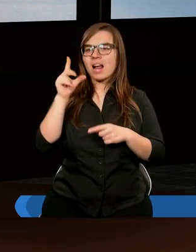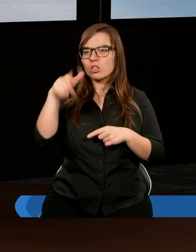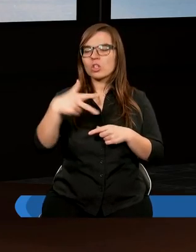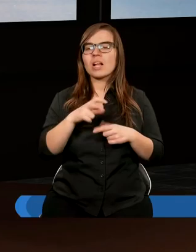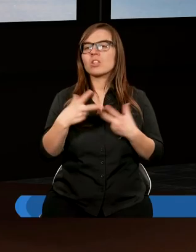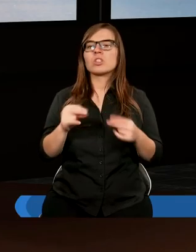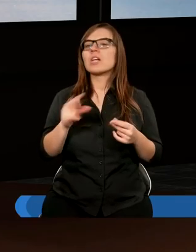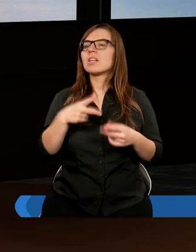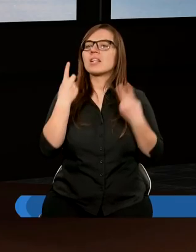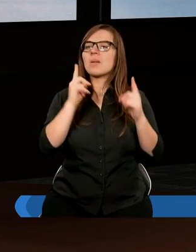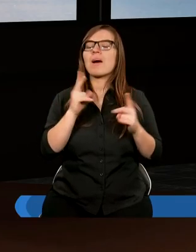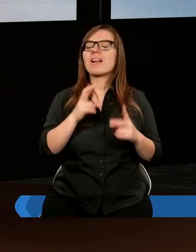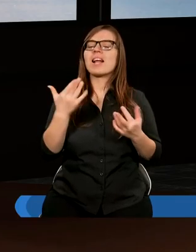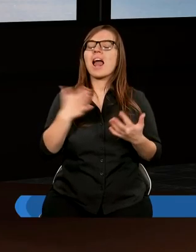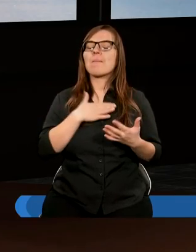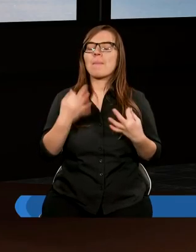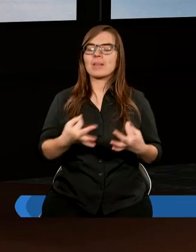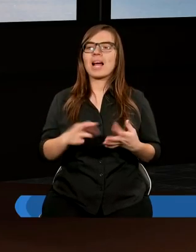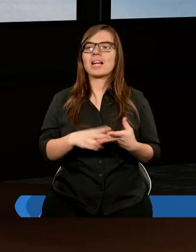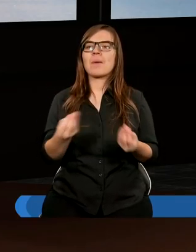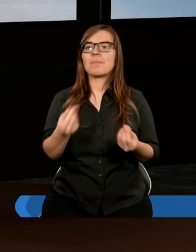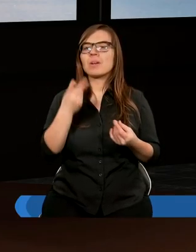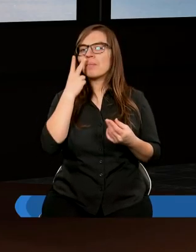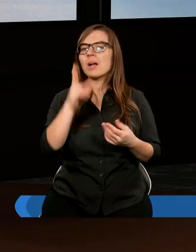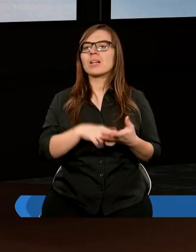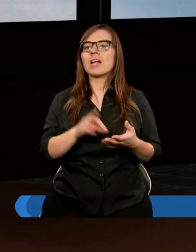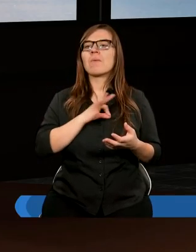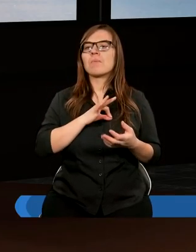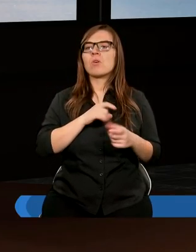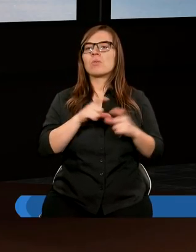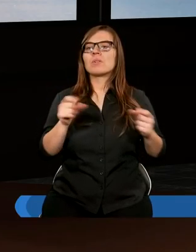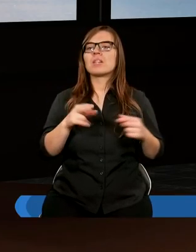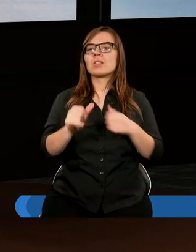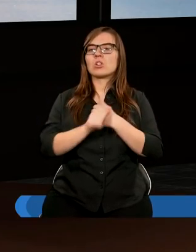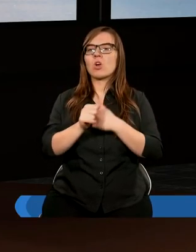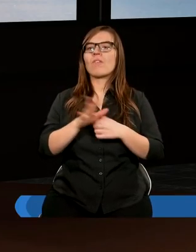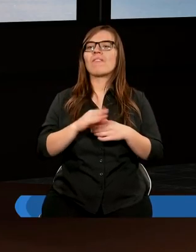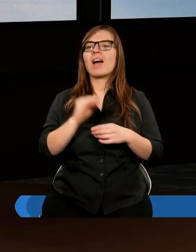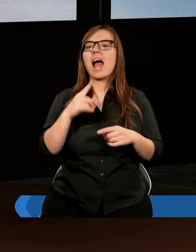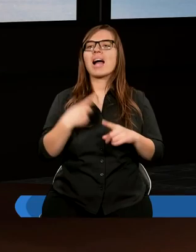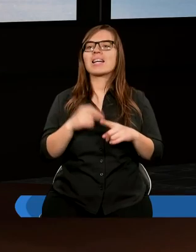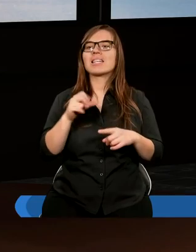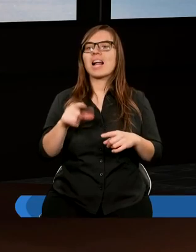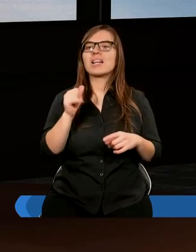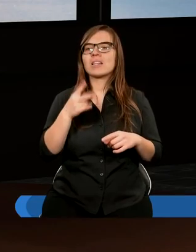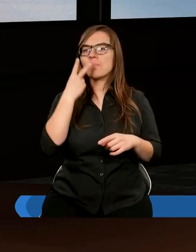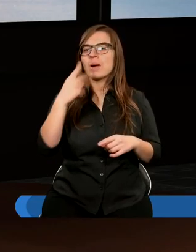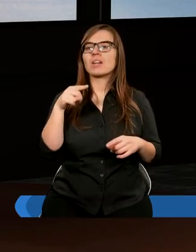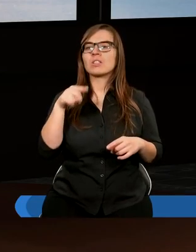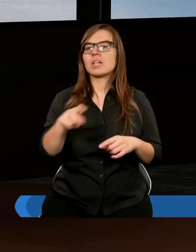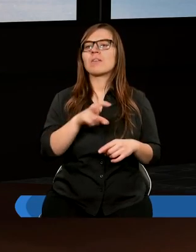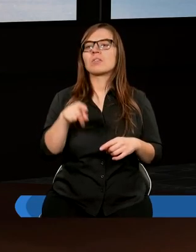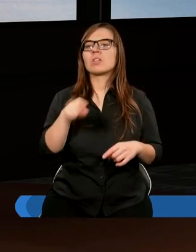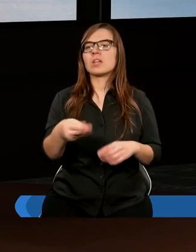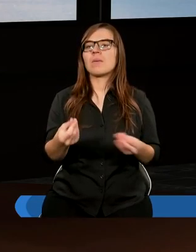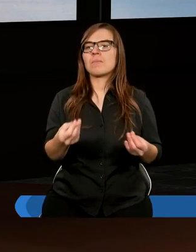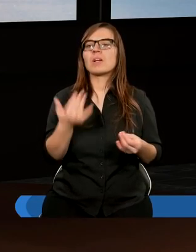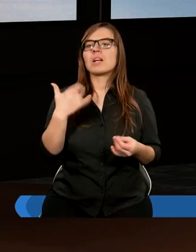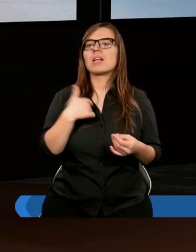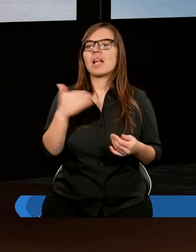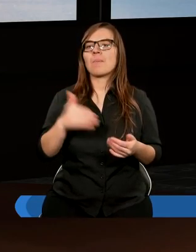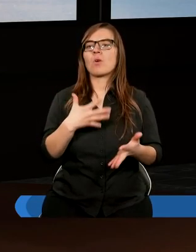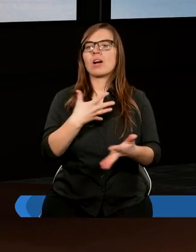I nie patrzę na to, ile ja mam teraz na koncie. Ja patrzę na mój plik, na mój dokument w Excelu i tam patrzę, czy ja te pieniądze,